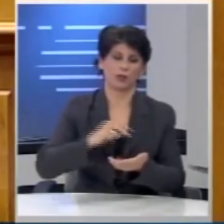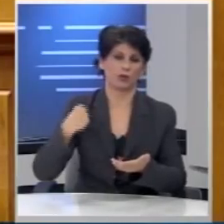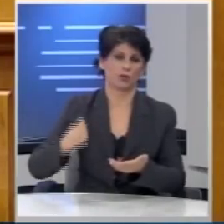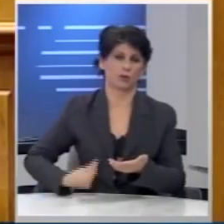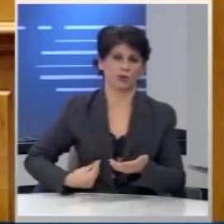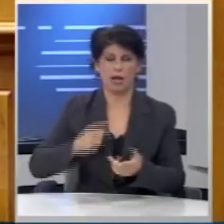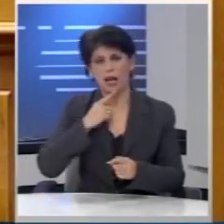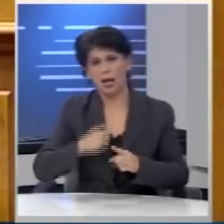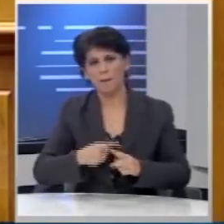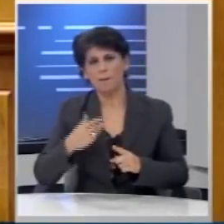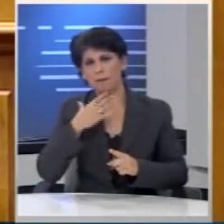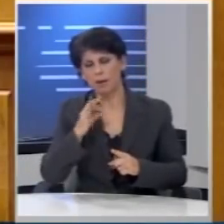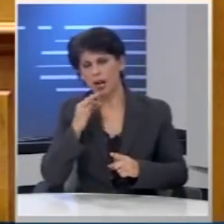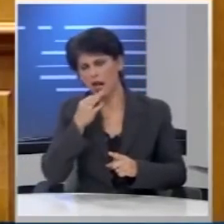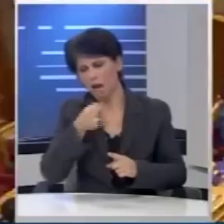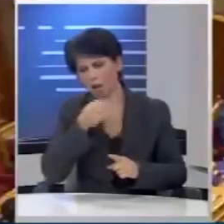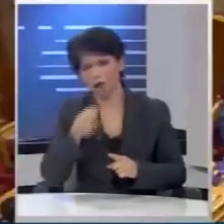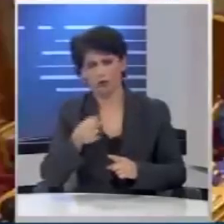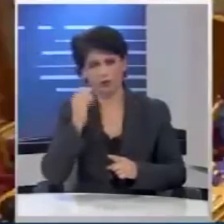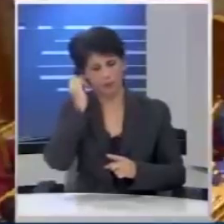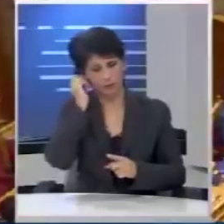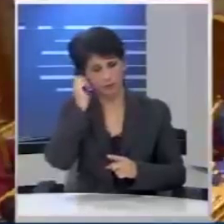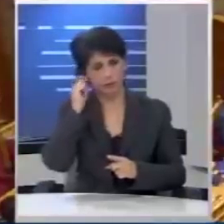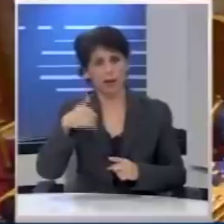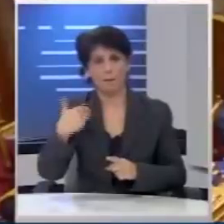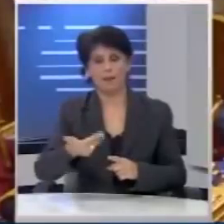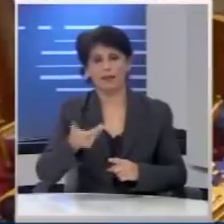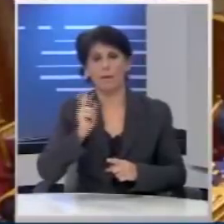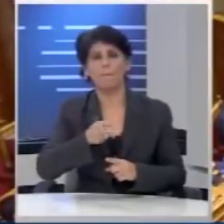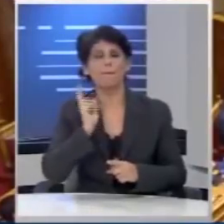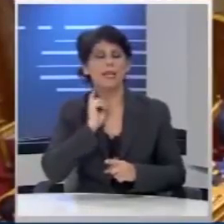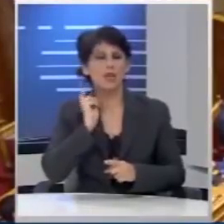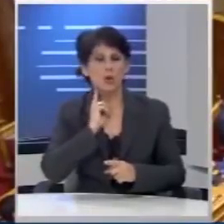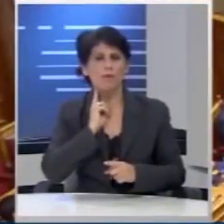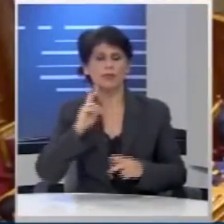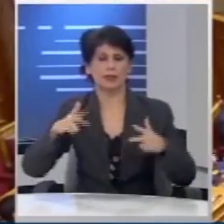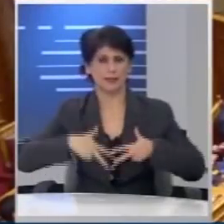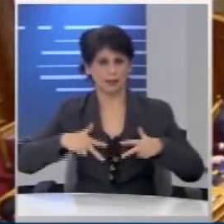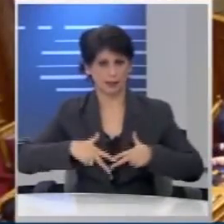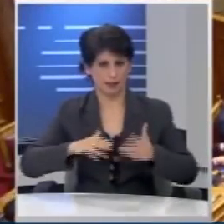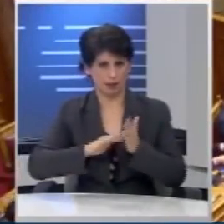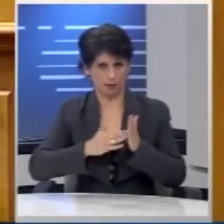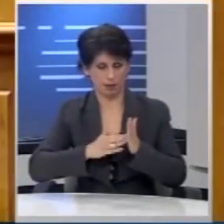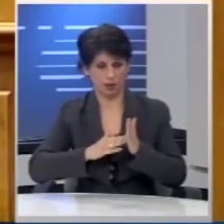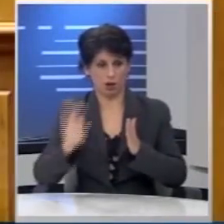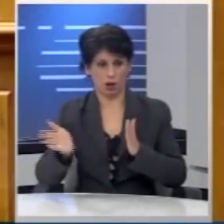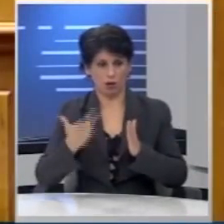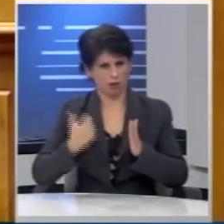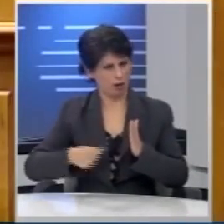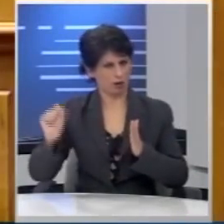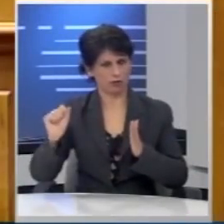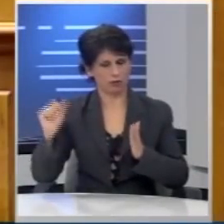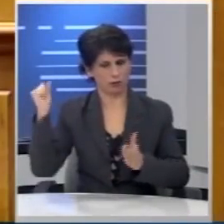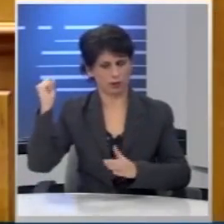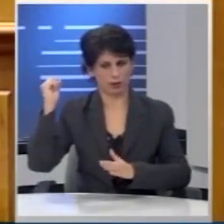δημοσίου. Με απλά λόγια, μετά την ποινικοποίηση που φέρατε στις κρατικές υπηρεσίες, όταν αρνούνται